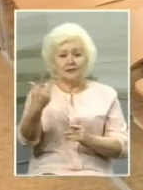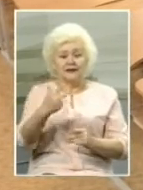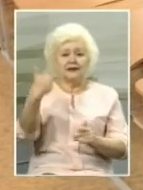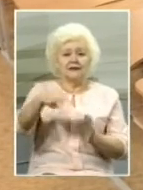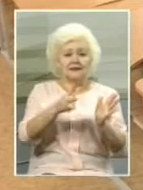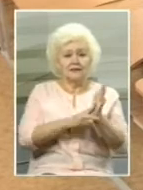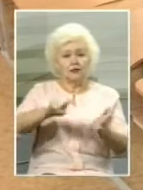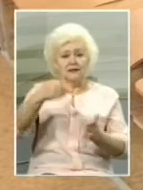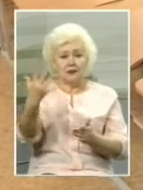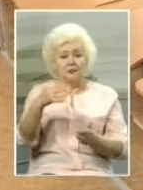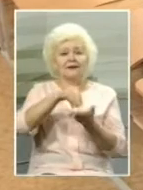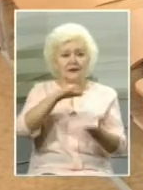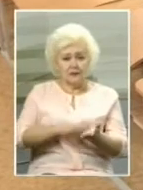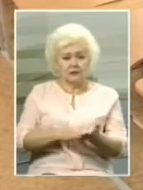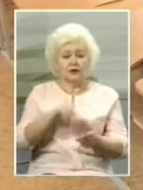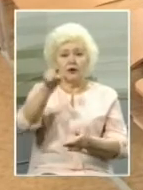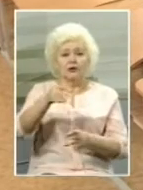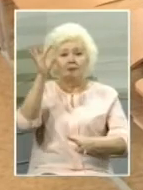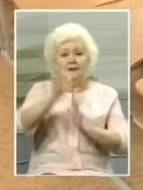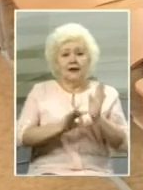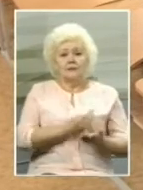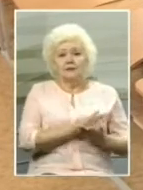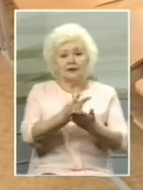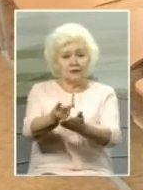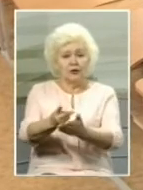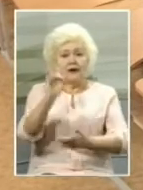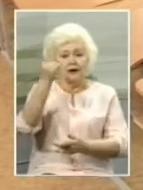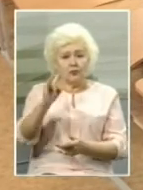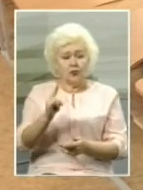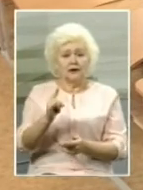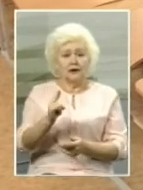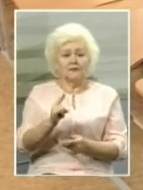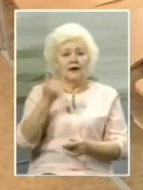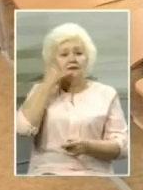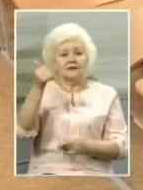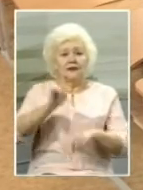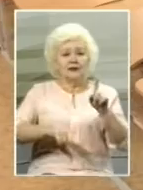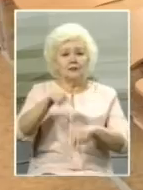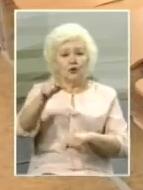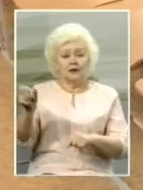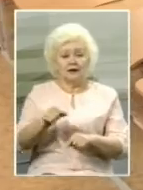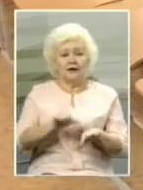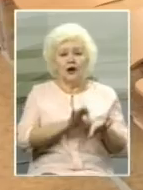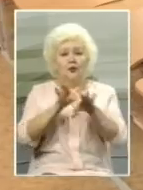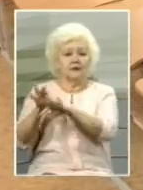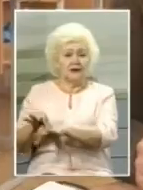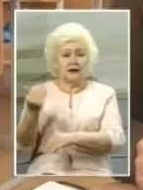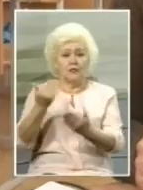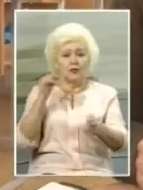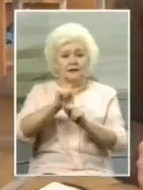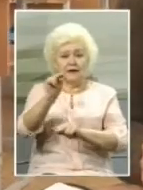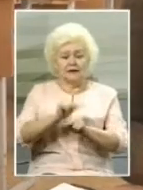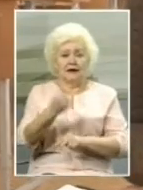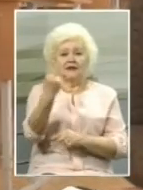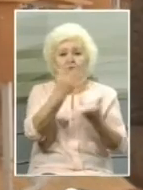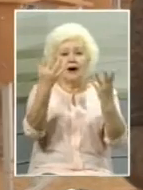может зафиксированный. Конечно, тогда требуется немедленная изоляция ребенка, звоним родителей, отстраняем от занятий. Вже